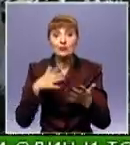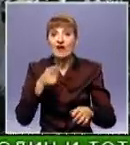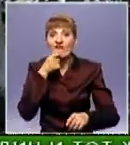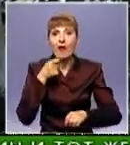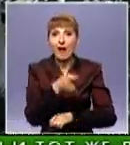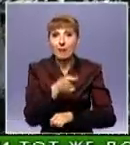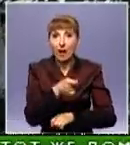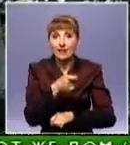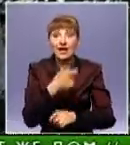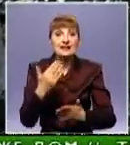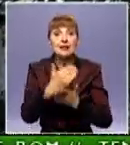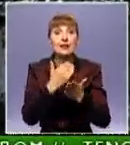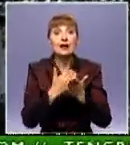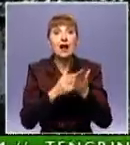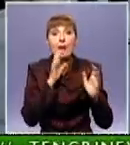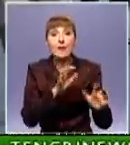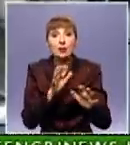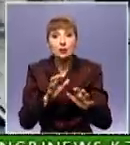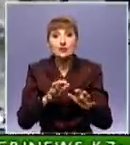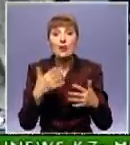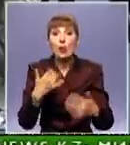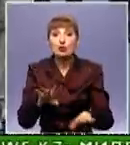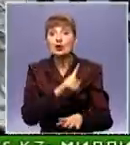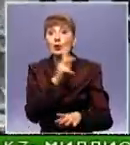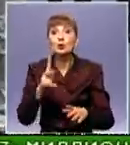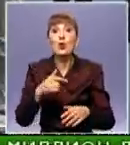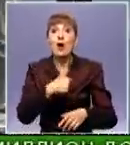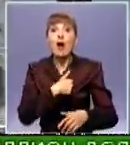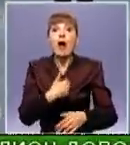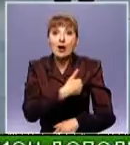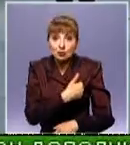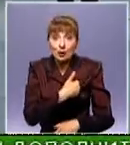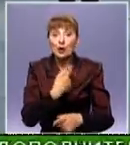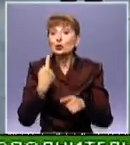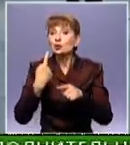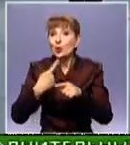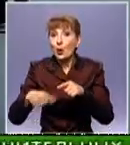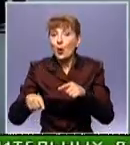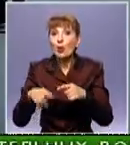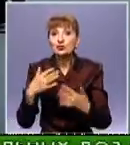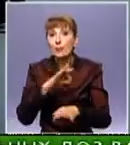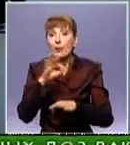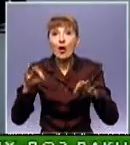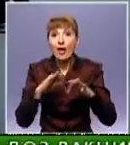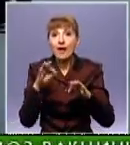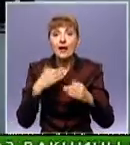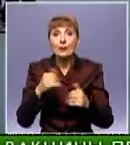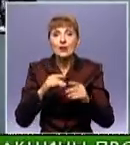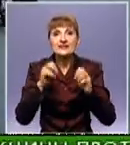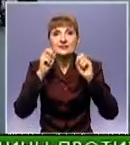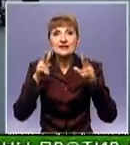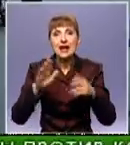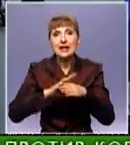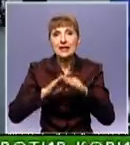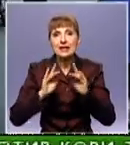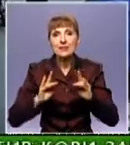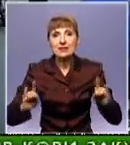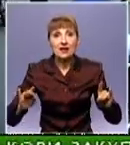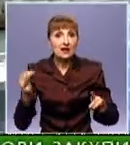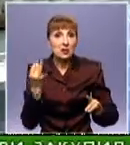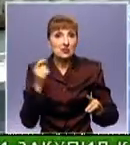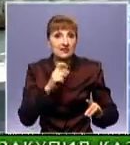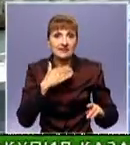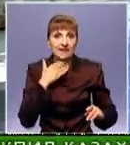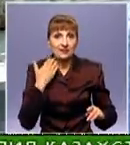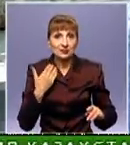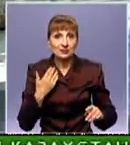кормления. Если программа опекунства нашла отклик в сердцах алматинцев, то другой проект зоопарка по установке именных скамеек интереса не вызвал. Эта